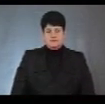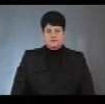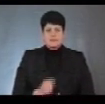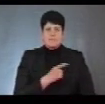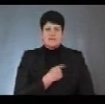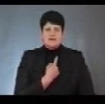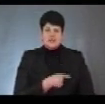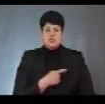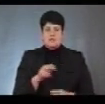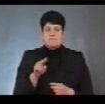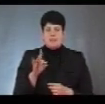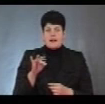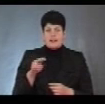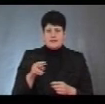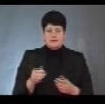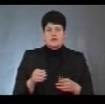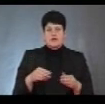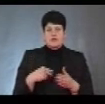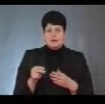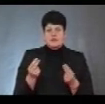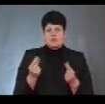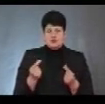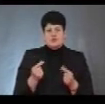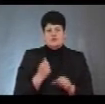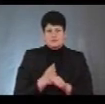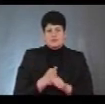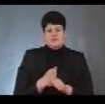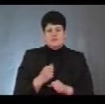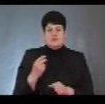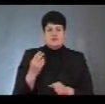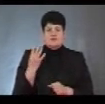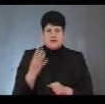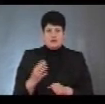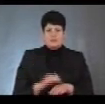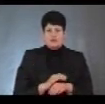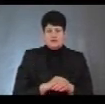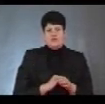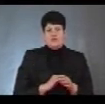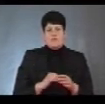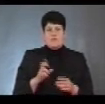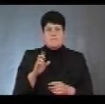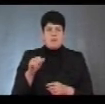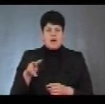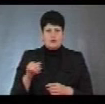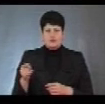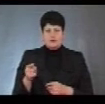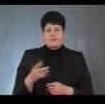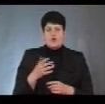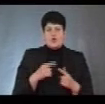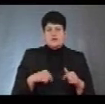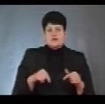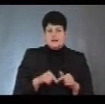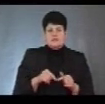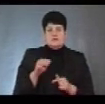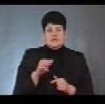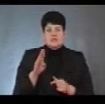Медичні прилади, які купили за кошти, виручені під час 4-го благодійного віденського балу у Тернополі, організатори Маріанна Балабан і Тетяна